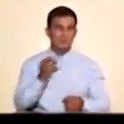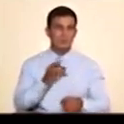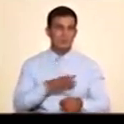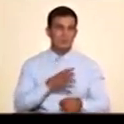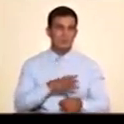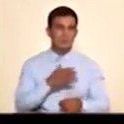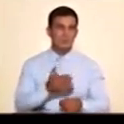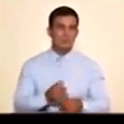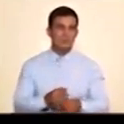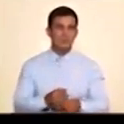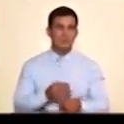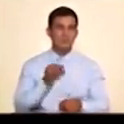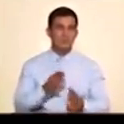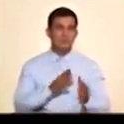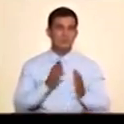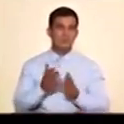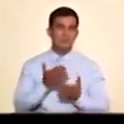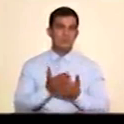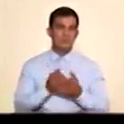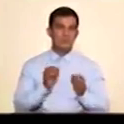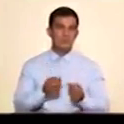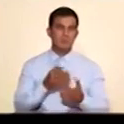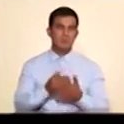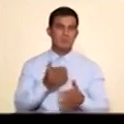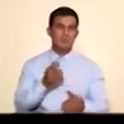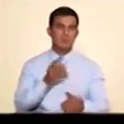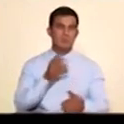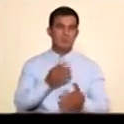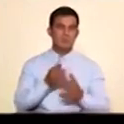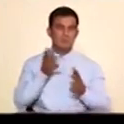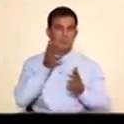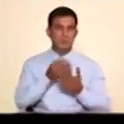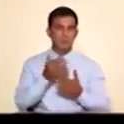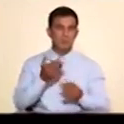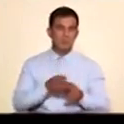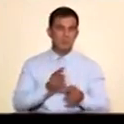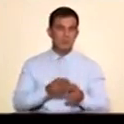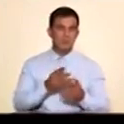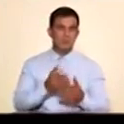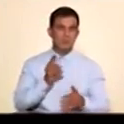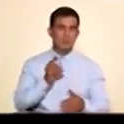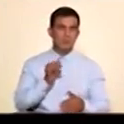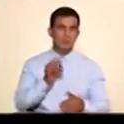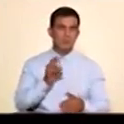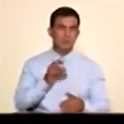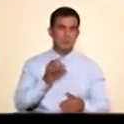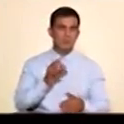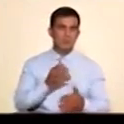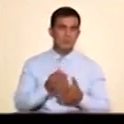bo'lamiz. Hattoki Horun ar-Rashid Iso Masih qabrini, ya'ni Quddus shahridagi Iso Masih